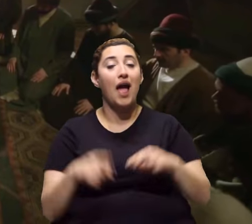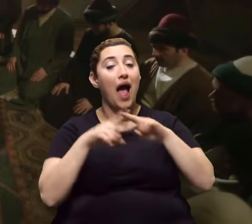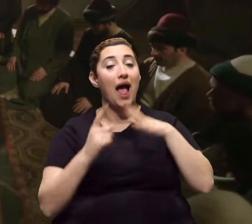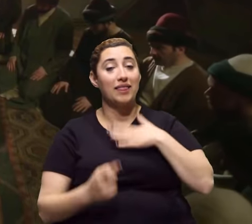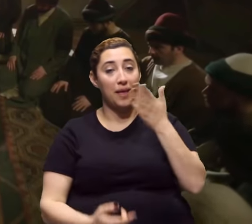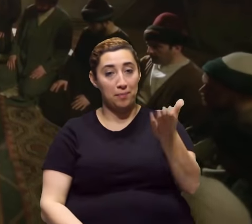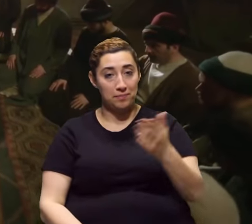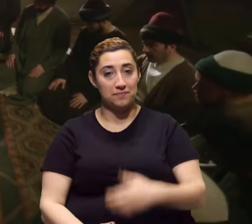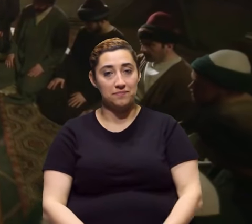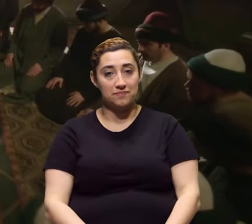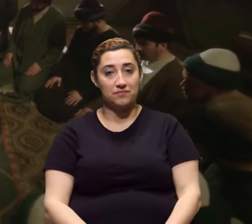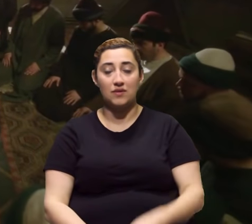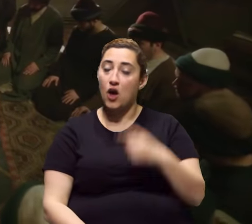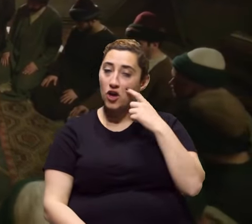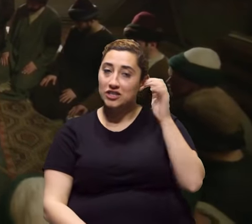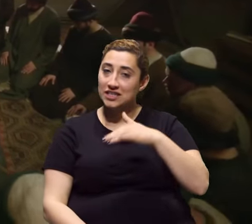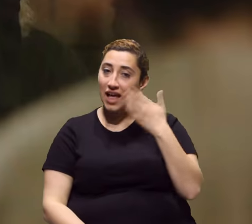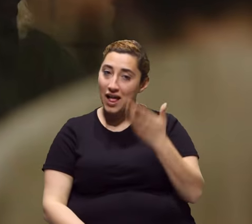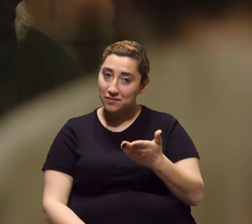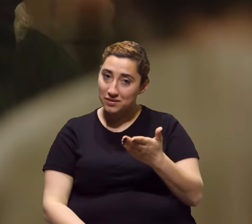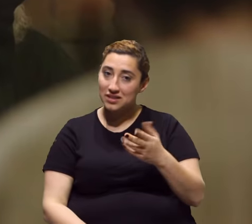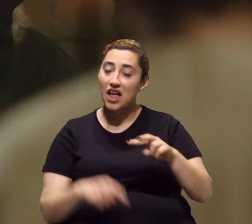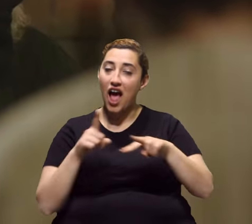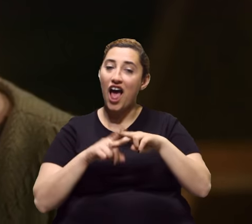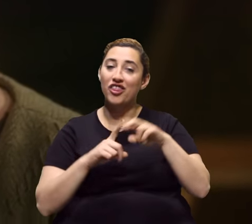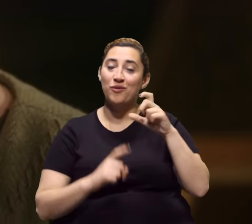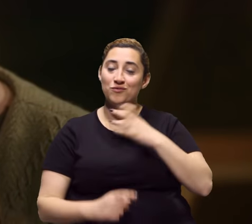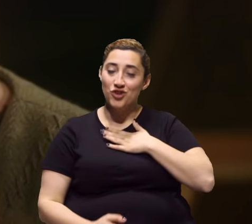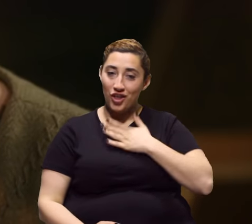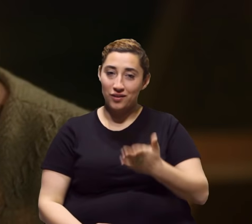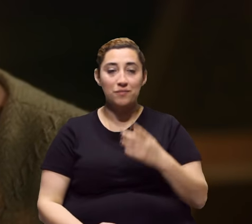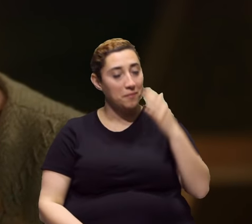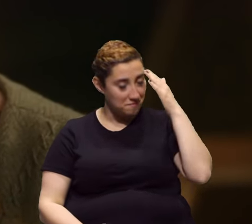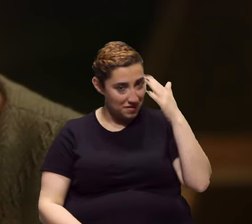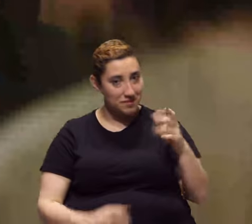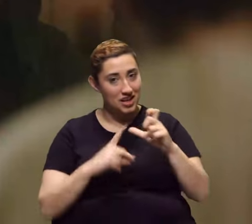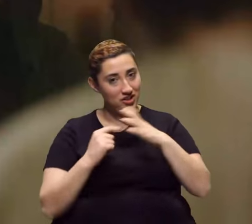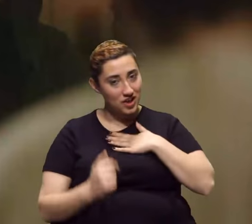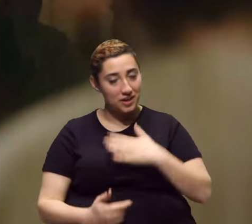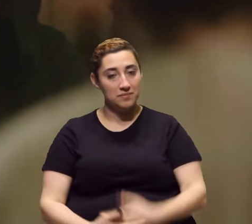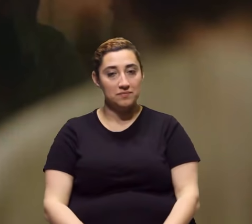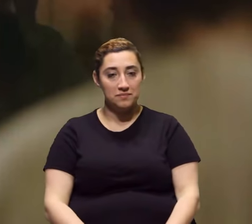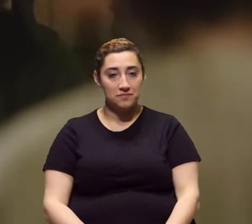Adem'im. Hoş gelmişsin Ademcan. Hoş görmüşüz şeyhim.